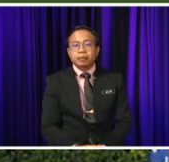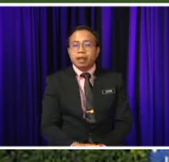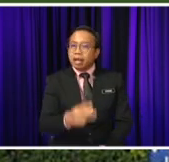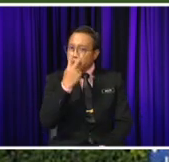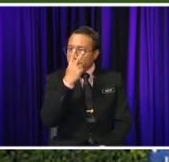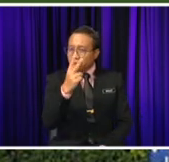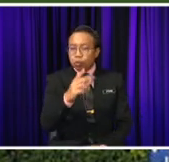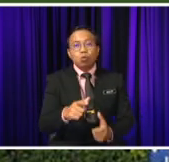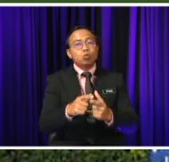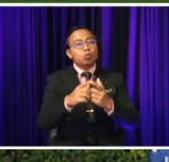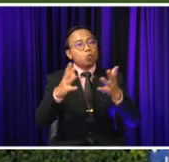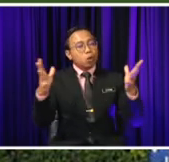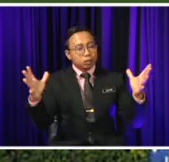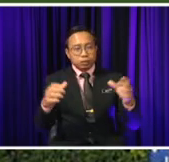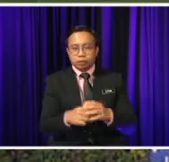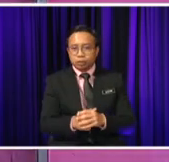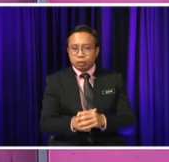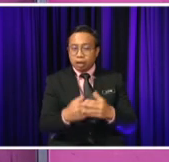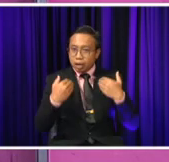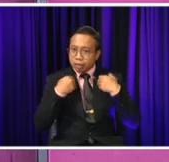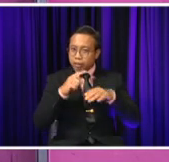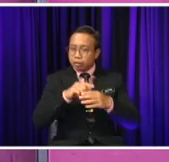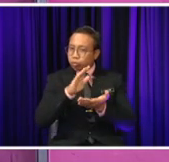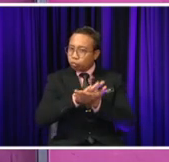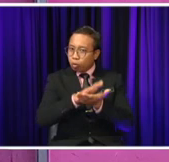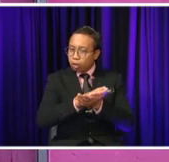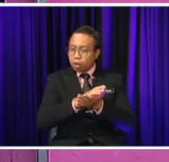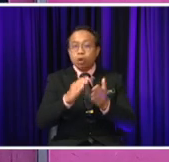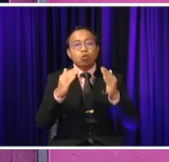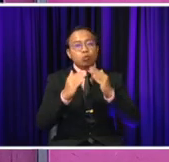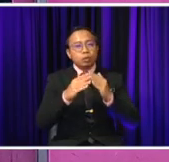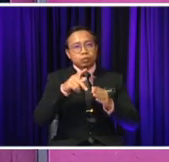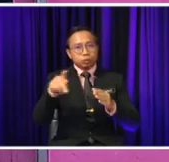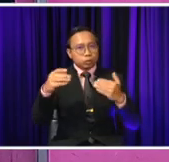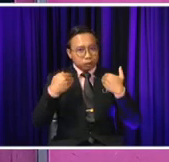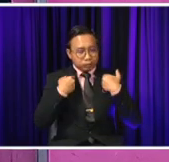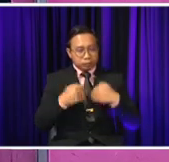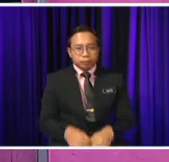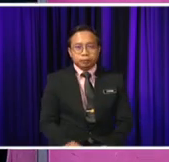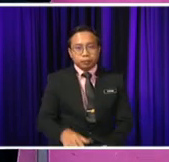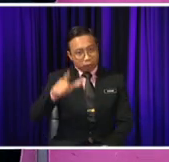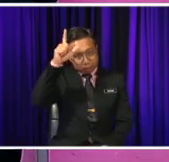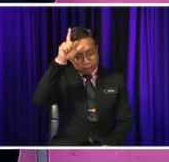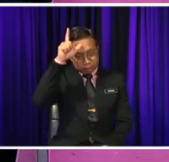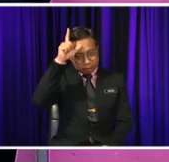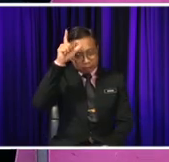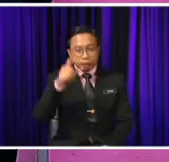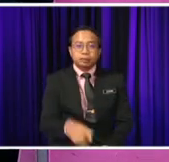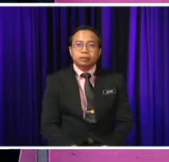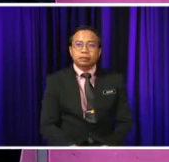tengok dirinya betul dia ada di sekolah dia ada di rumah kita sebagai lelaki kita lelaki